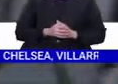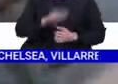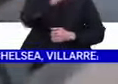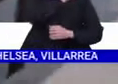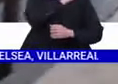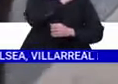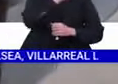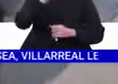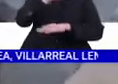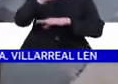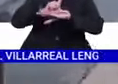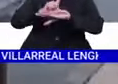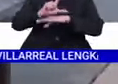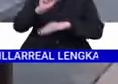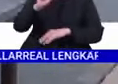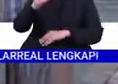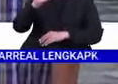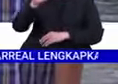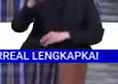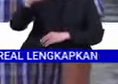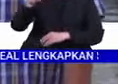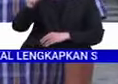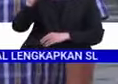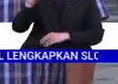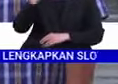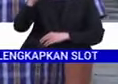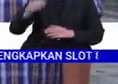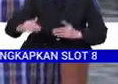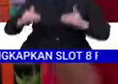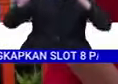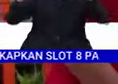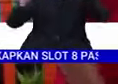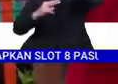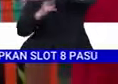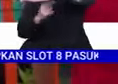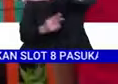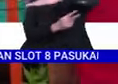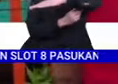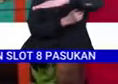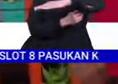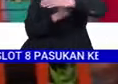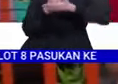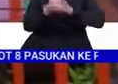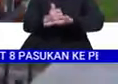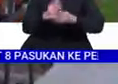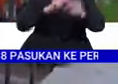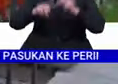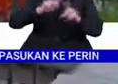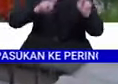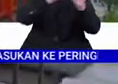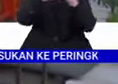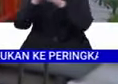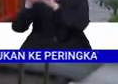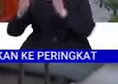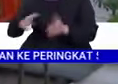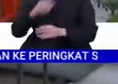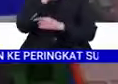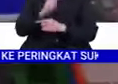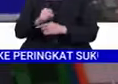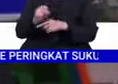perbadanan laboan Dato Sri Aamir Hussain berkata naik taraf Titian itu adalah user membantu penduduk Kampung dan warga emas